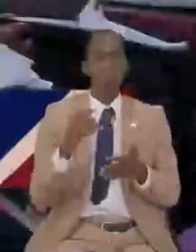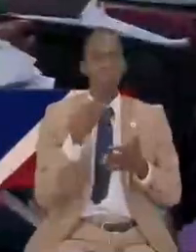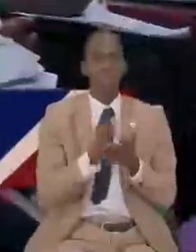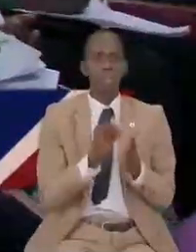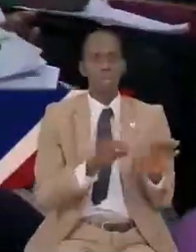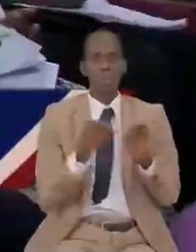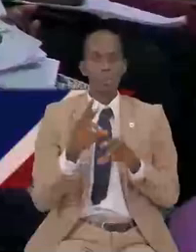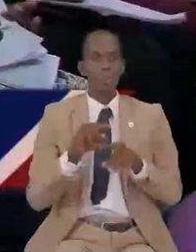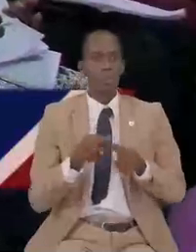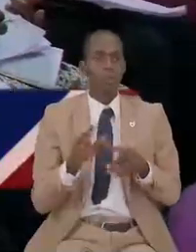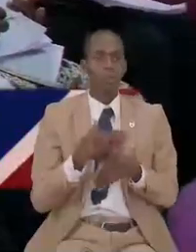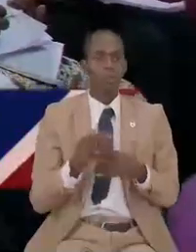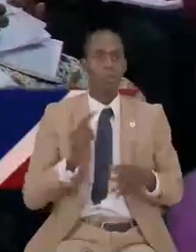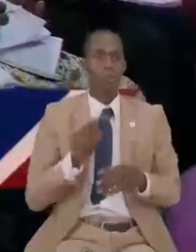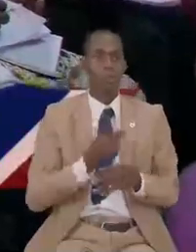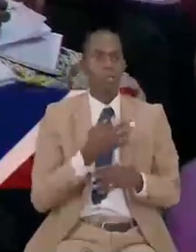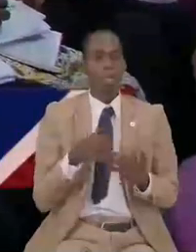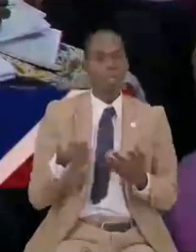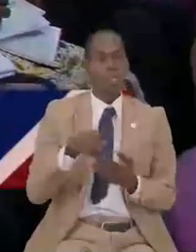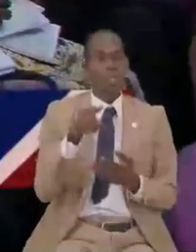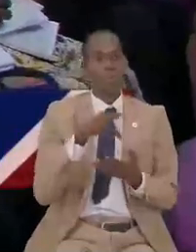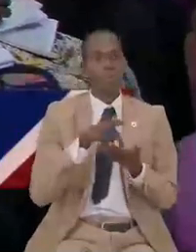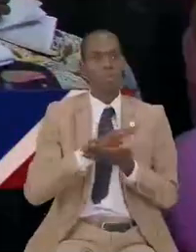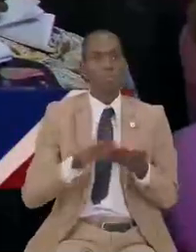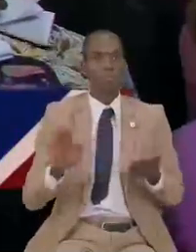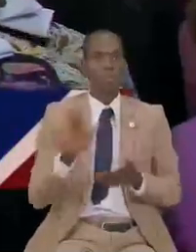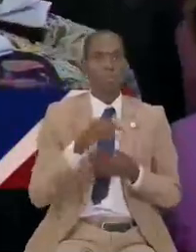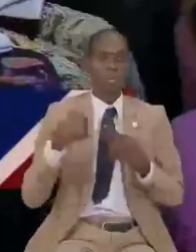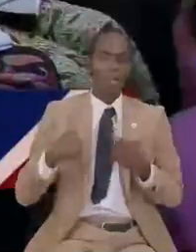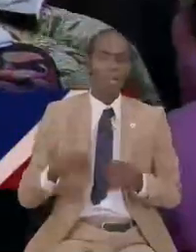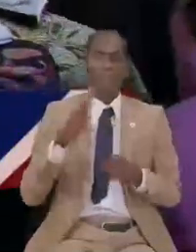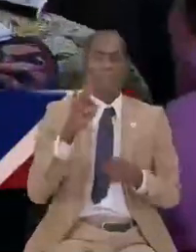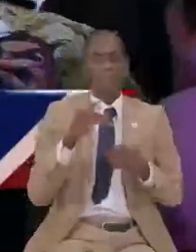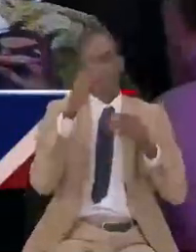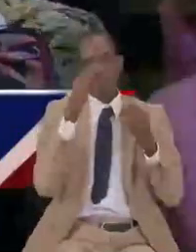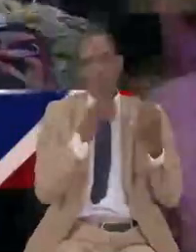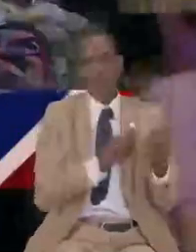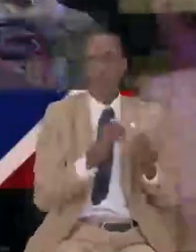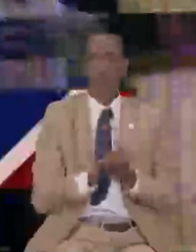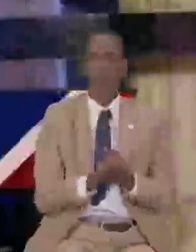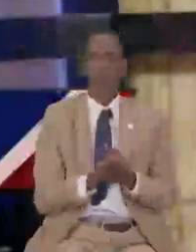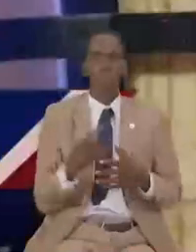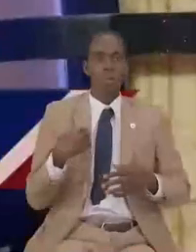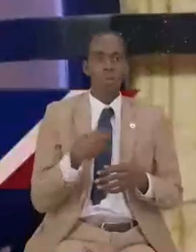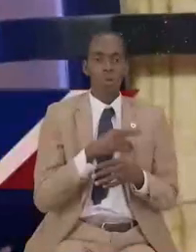Acte 15, 19, 9. Acte 15, 9.